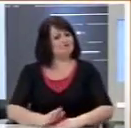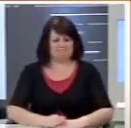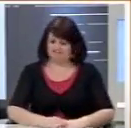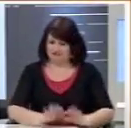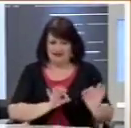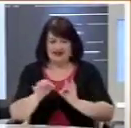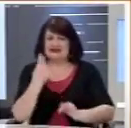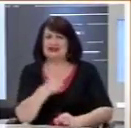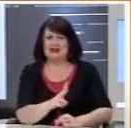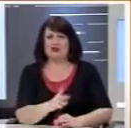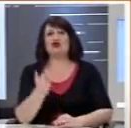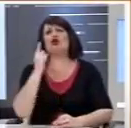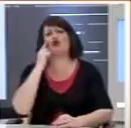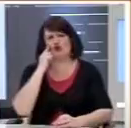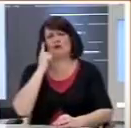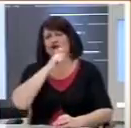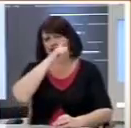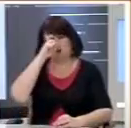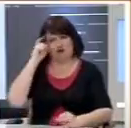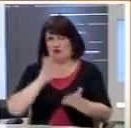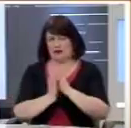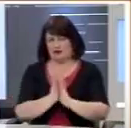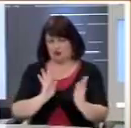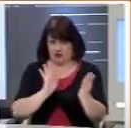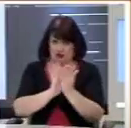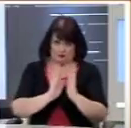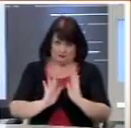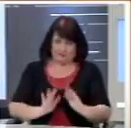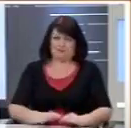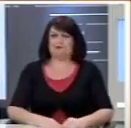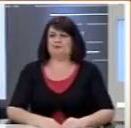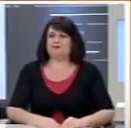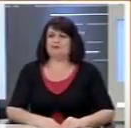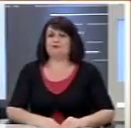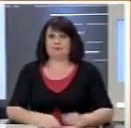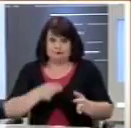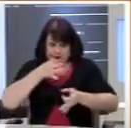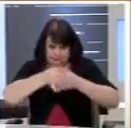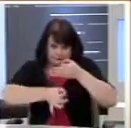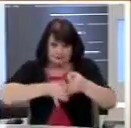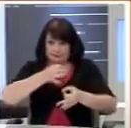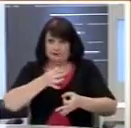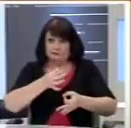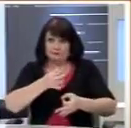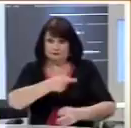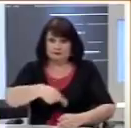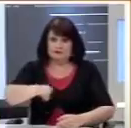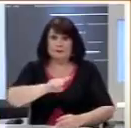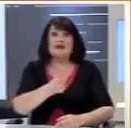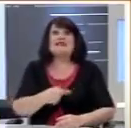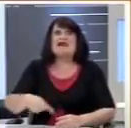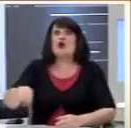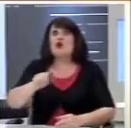σας, νομίζω θα τα βρείτε πάρα πολύ σκούρα τα πράγματα. Δίνω μια συμβολή όχι σε εσάς, αλλά σε